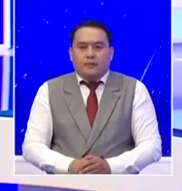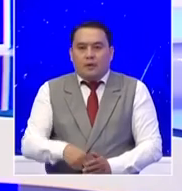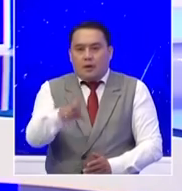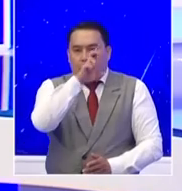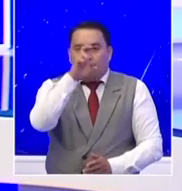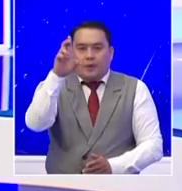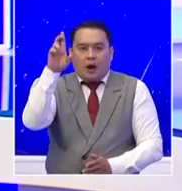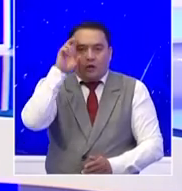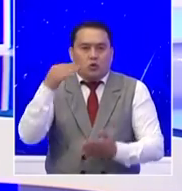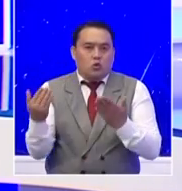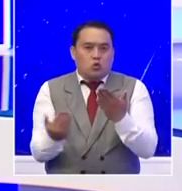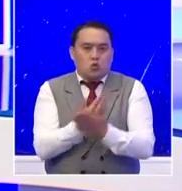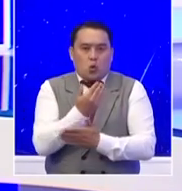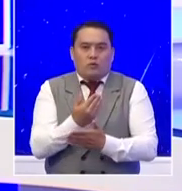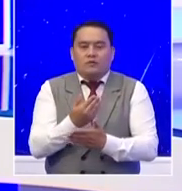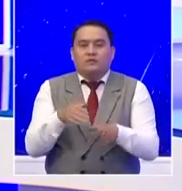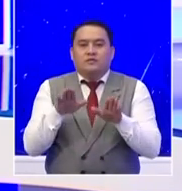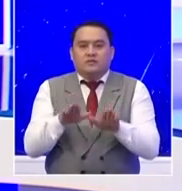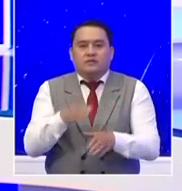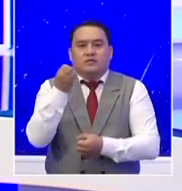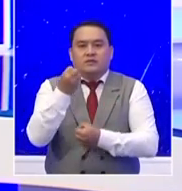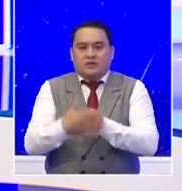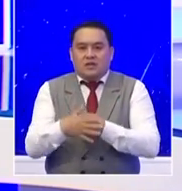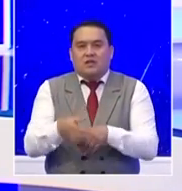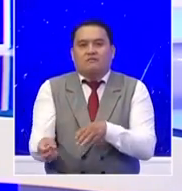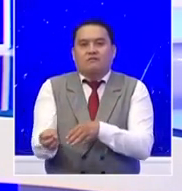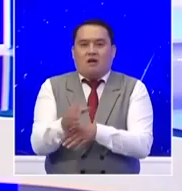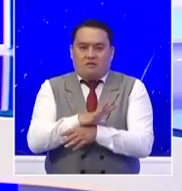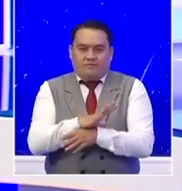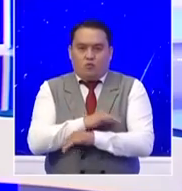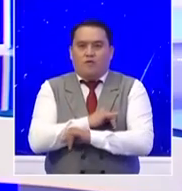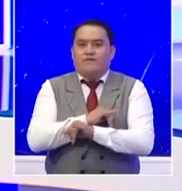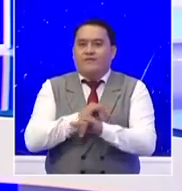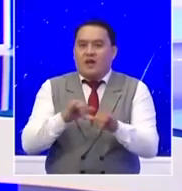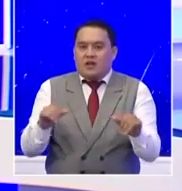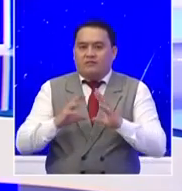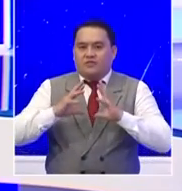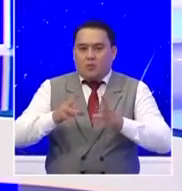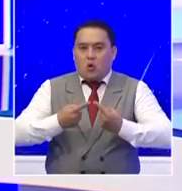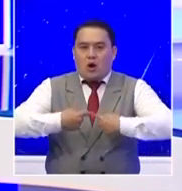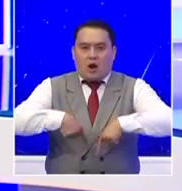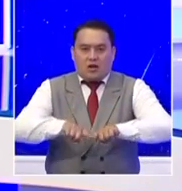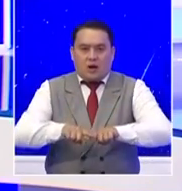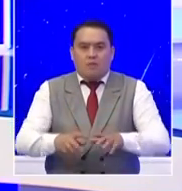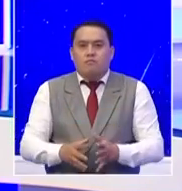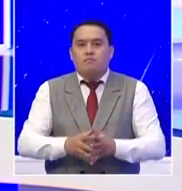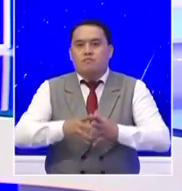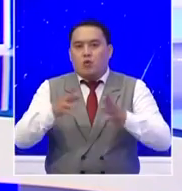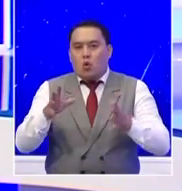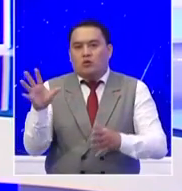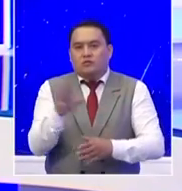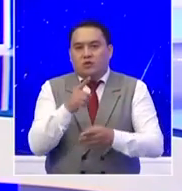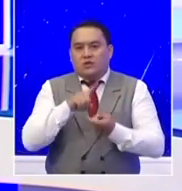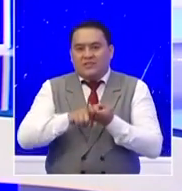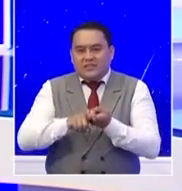Латинская Америка стала новым эпицентром пандемии коронавируса. Об этом свидетельствуют данные Всемирной организации здравоохранения. Больше